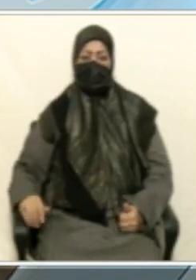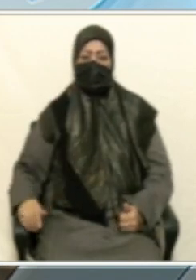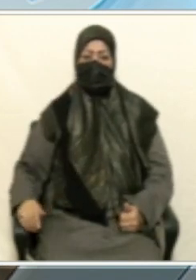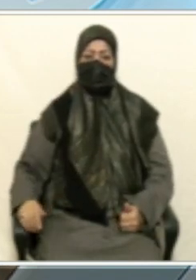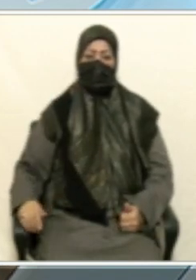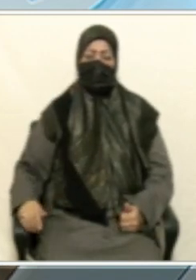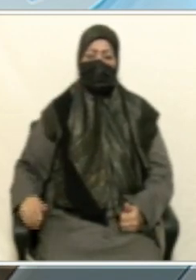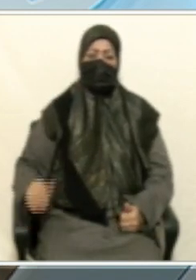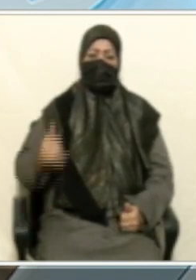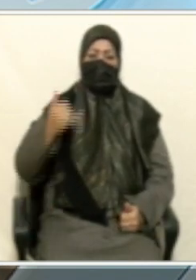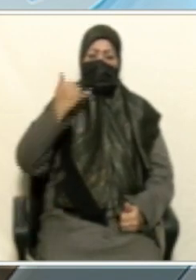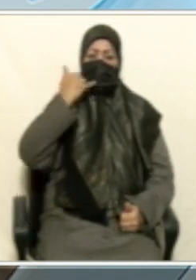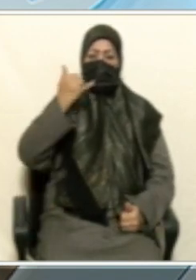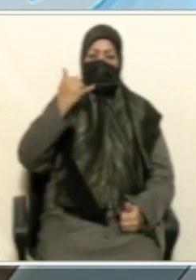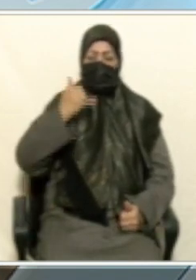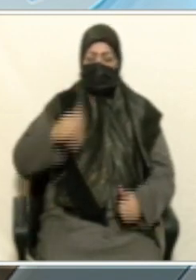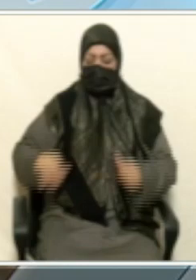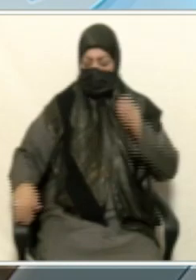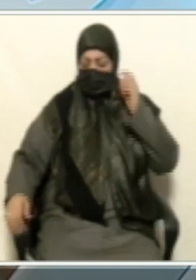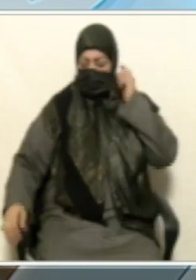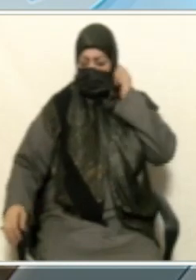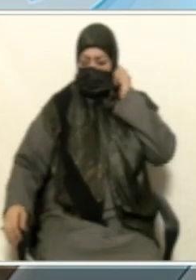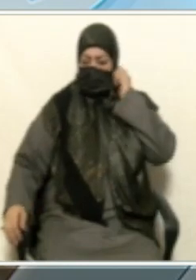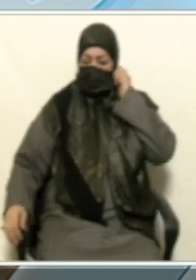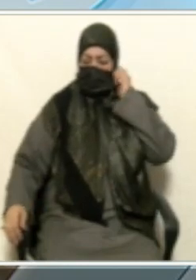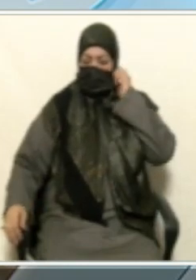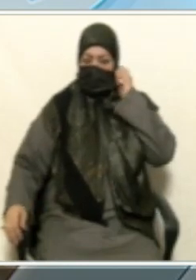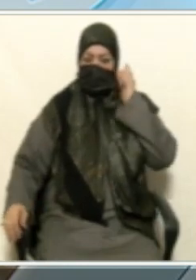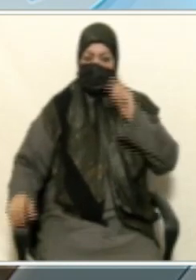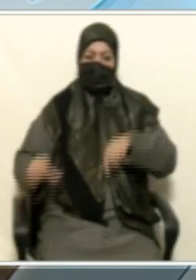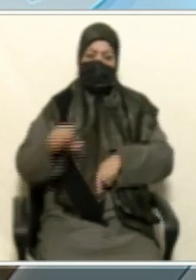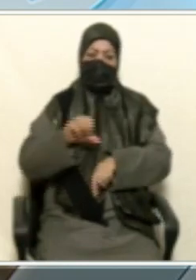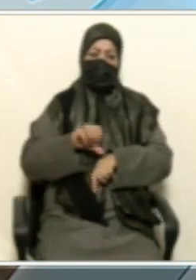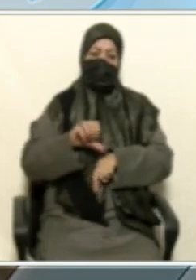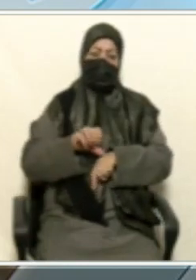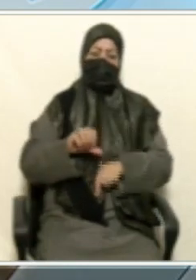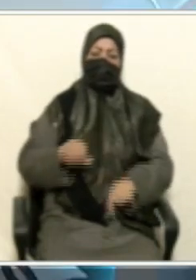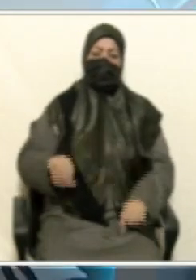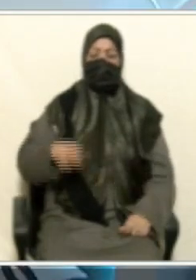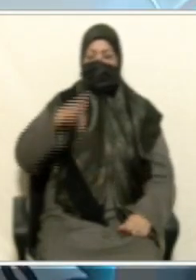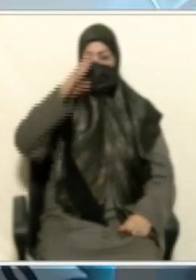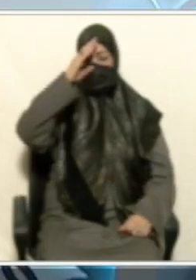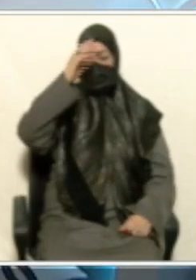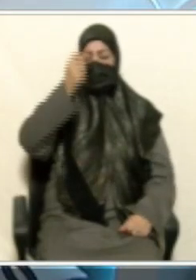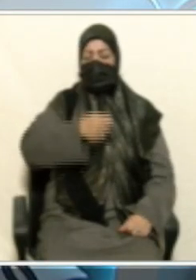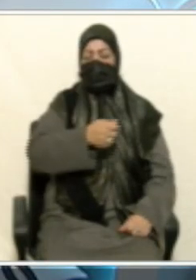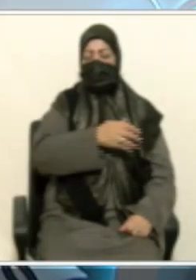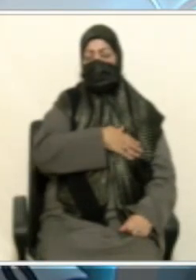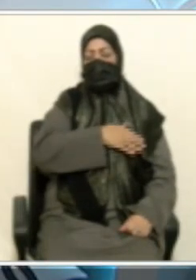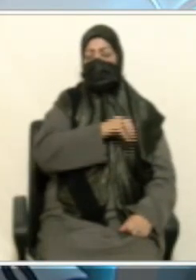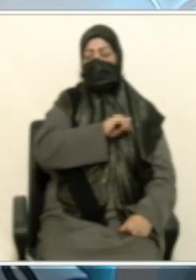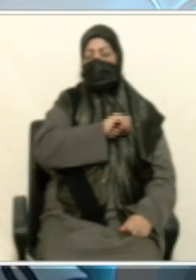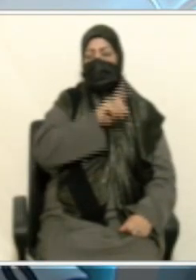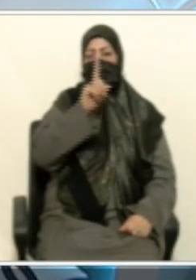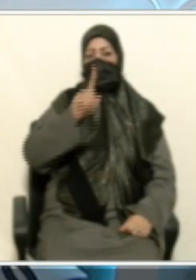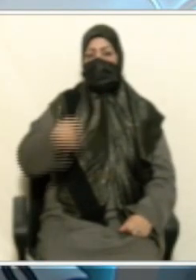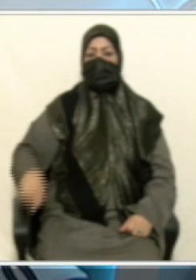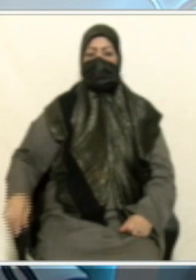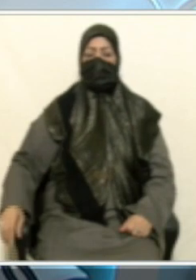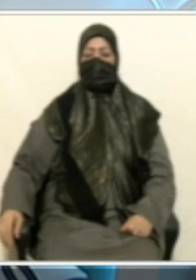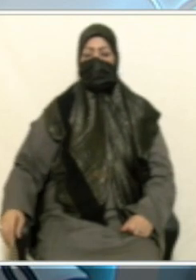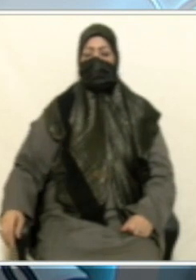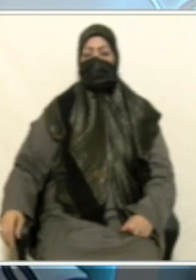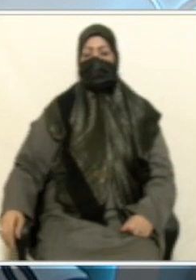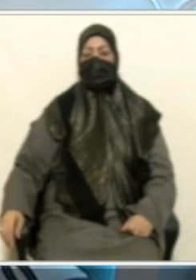الأخ صلاح من طرابلس. السلام عليكم شيخ. وعليكم السلام ورحمة الله وبركاته. أنا عندي سؤال يا شيخ على رحمة